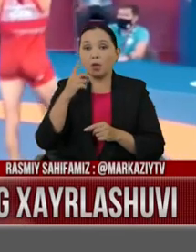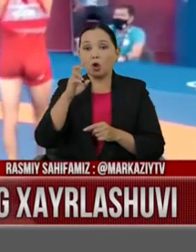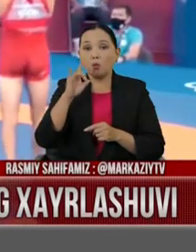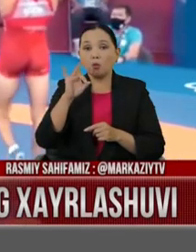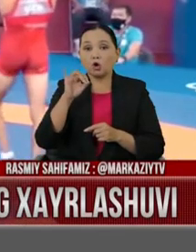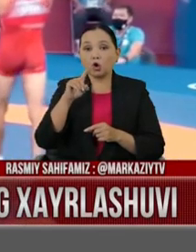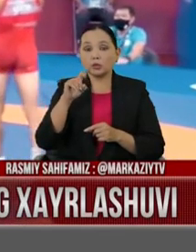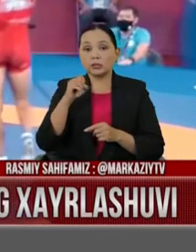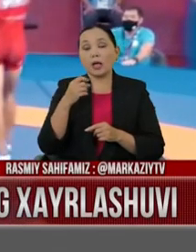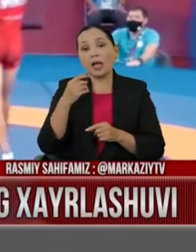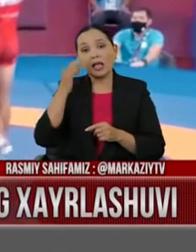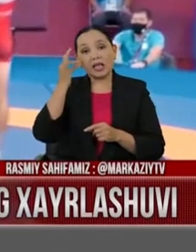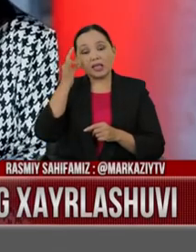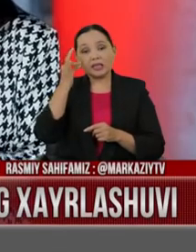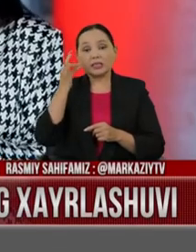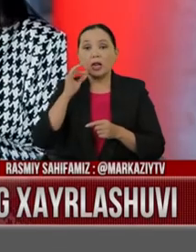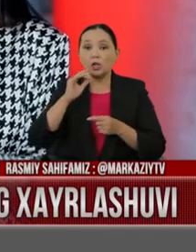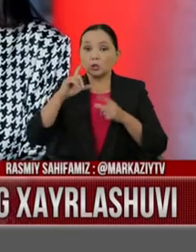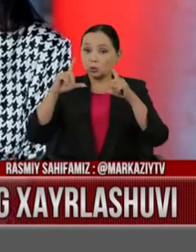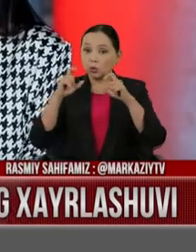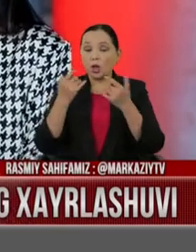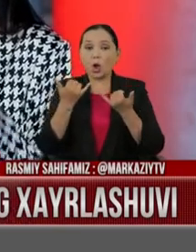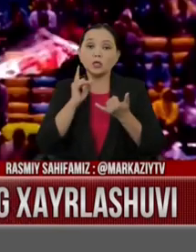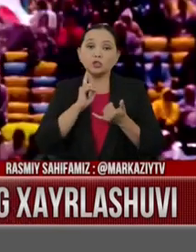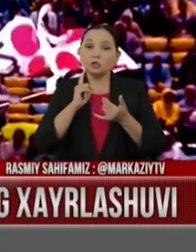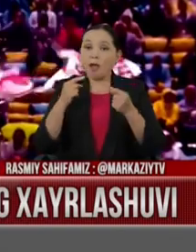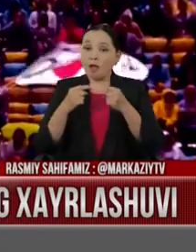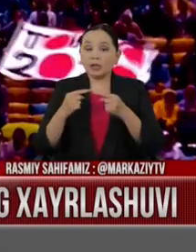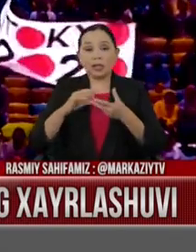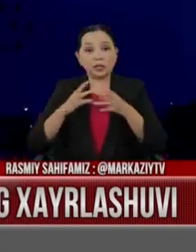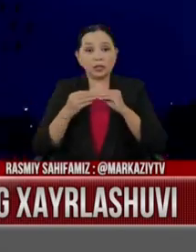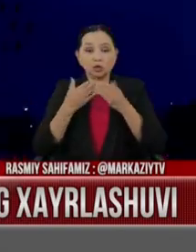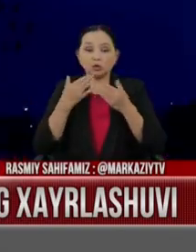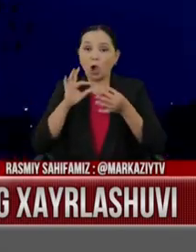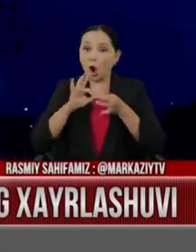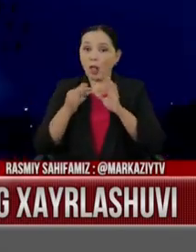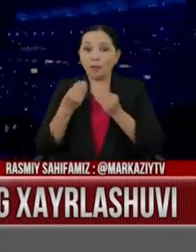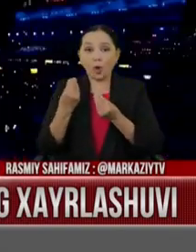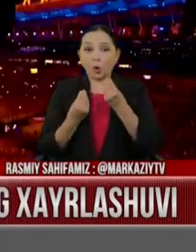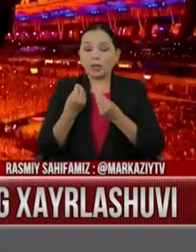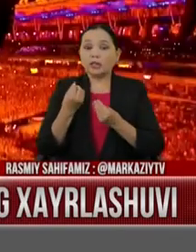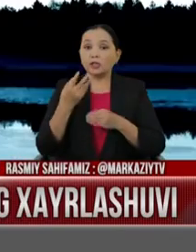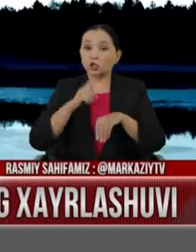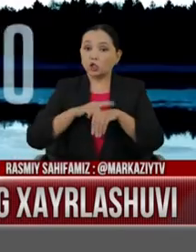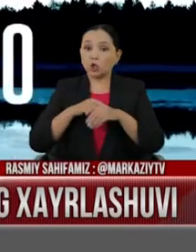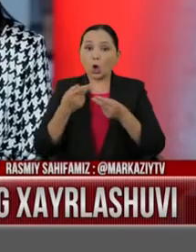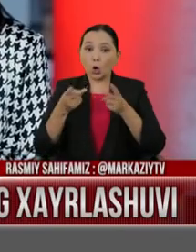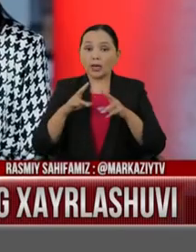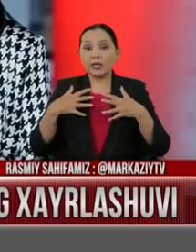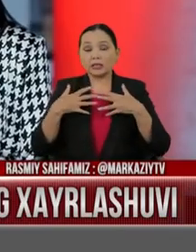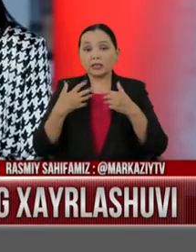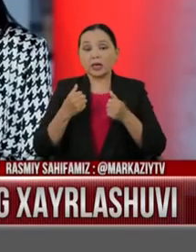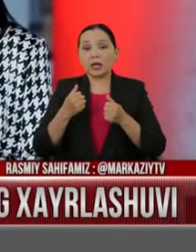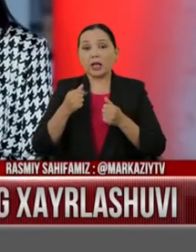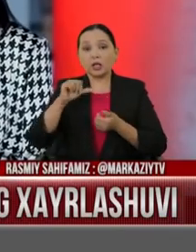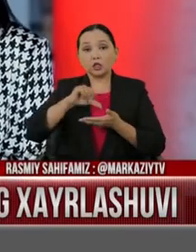бронза, қолганлардан эса афсус, эсталик суратлар, чунки ҳозирча аниқ бир натижа йўқ. Олимпия ўйинларига бир неча соат қолганда